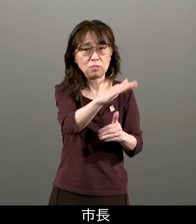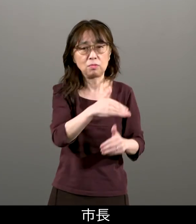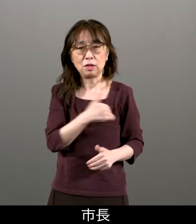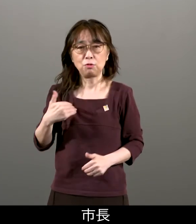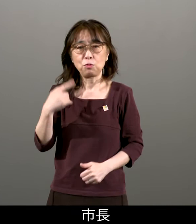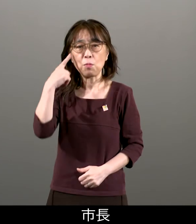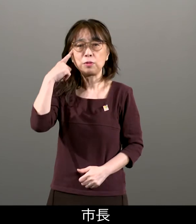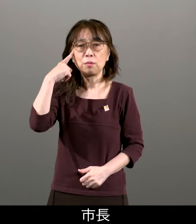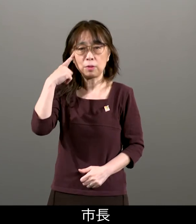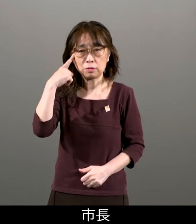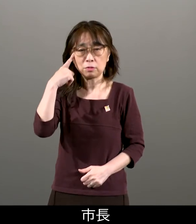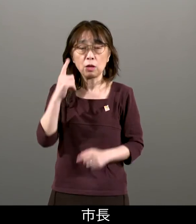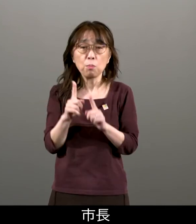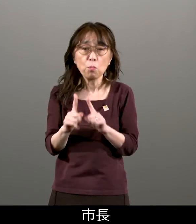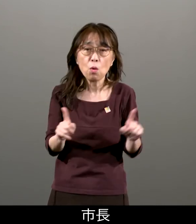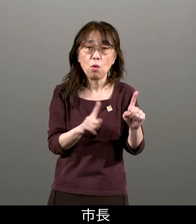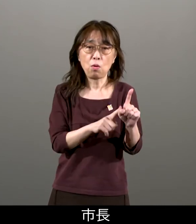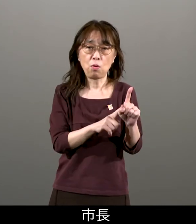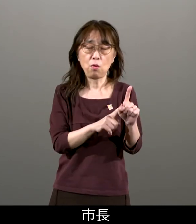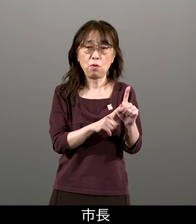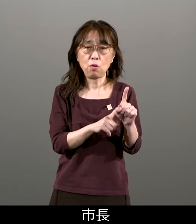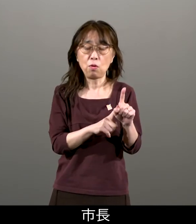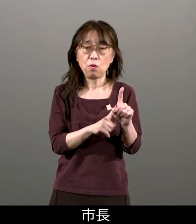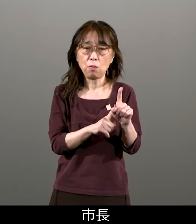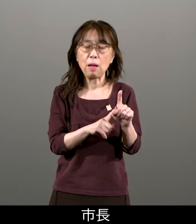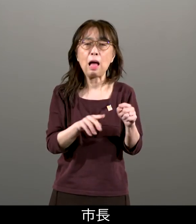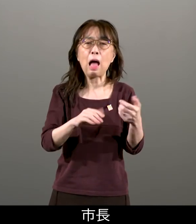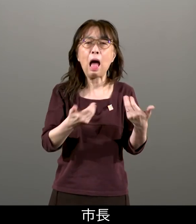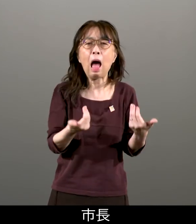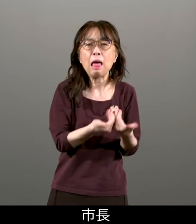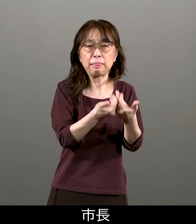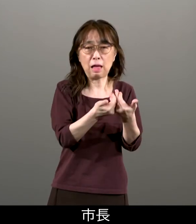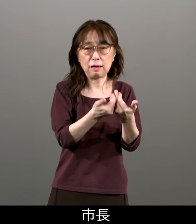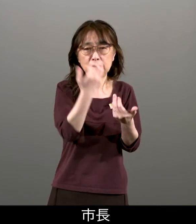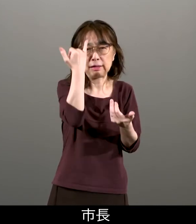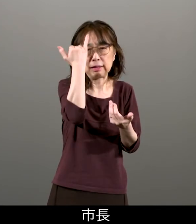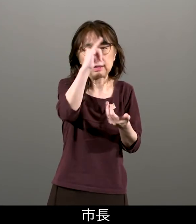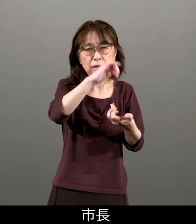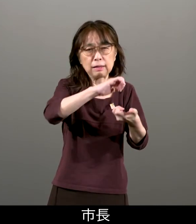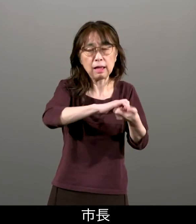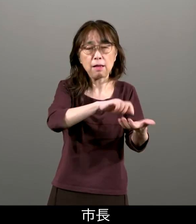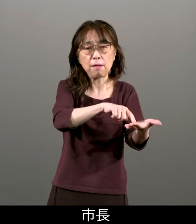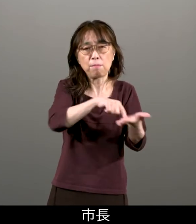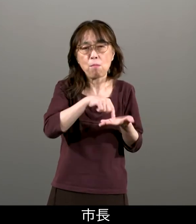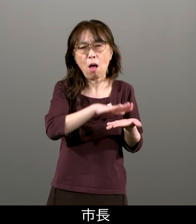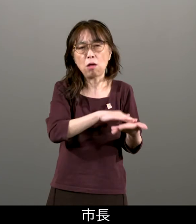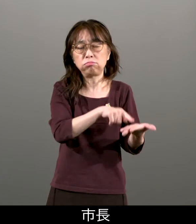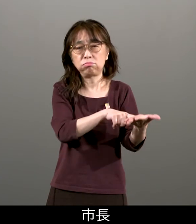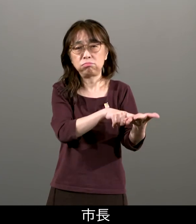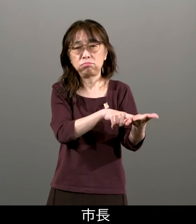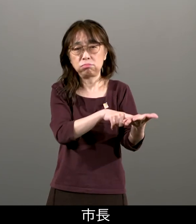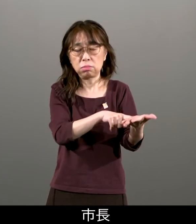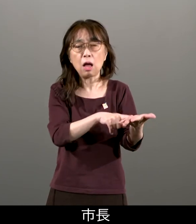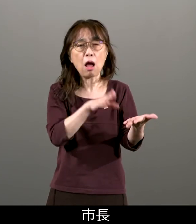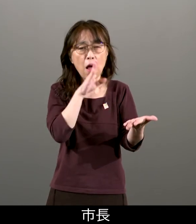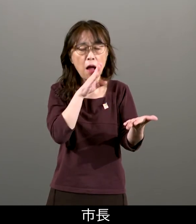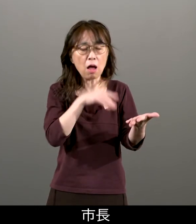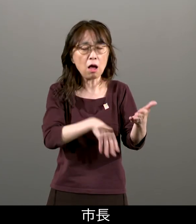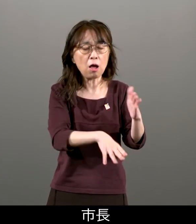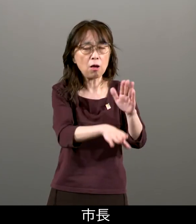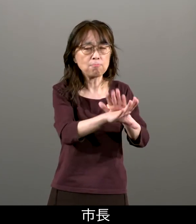ります。で、一方で、一定数の反対の声ということもございます。まあ、このことは真摯に受け止め